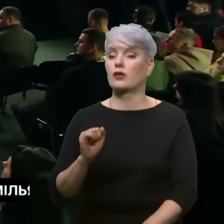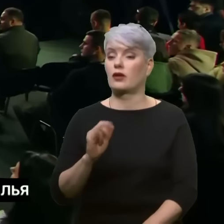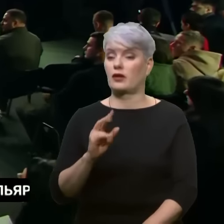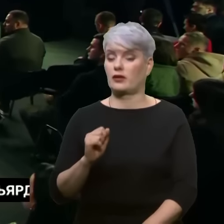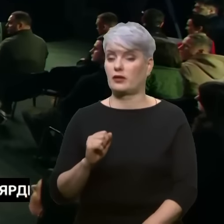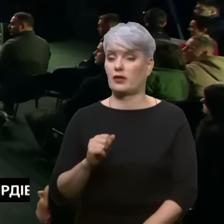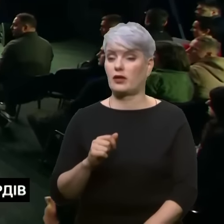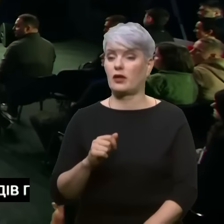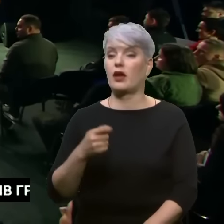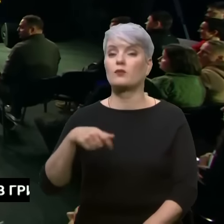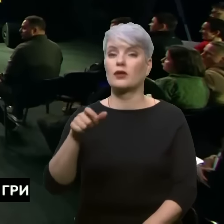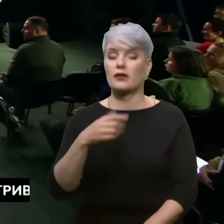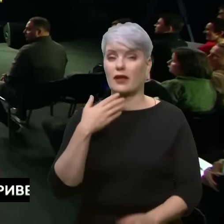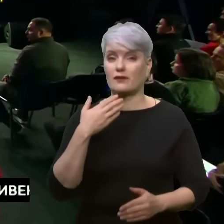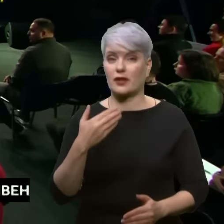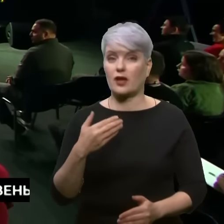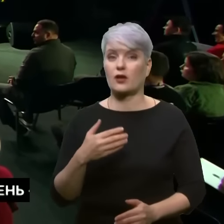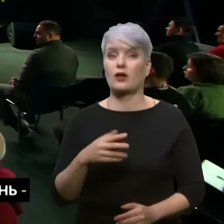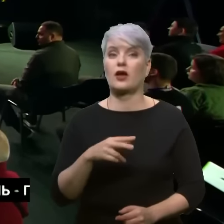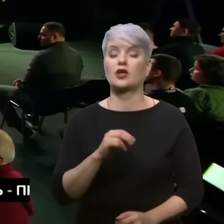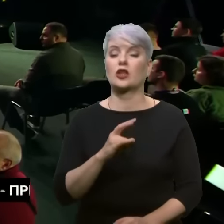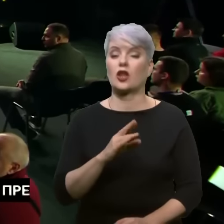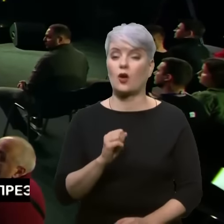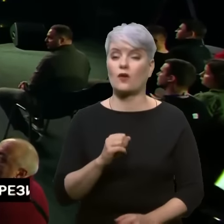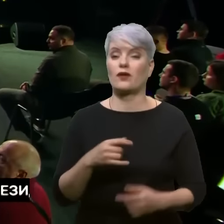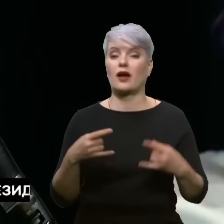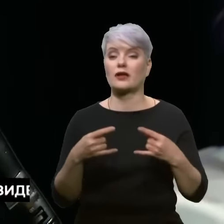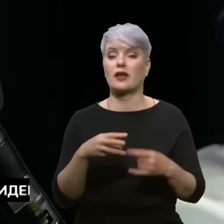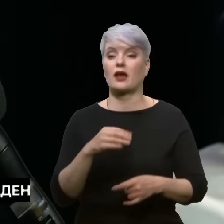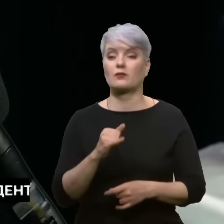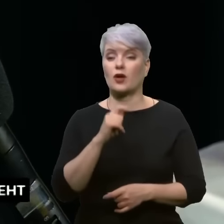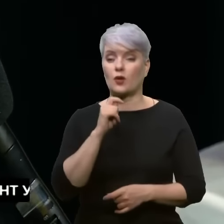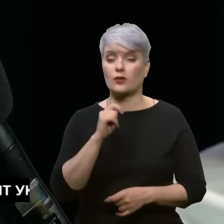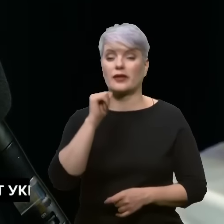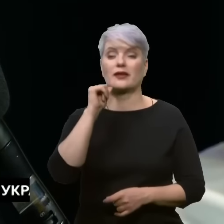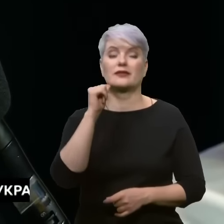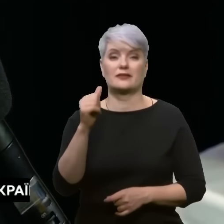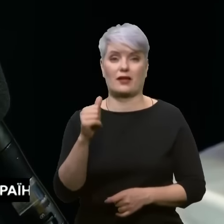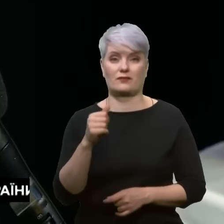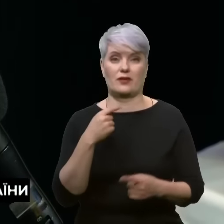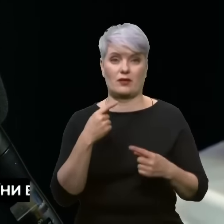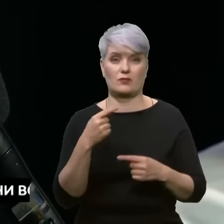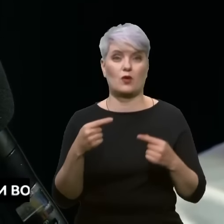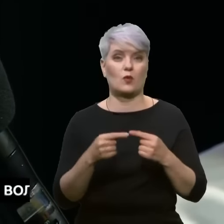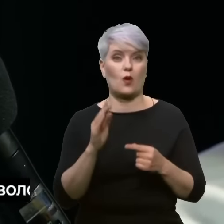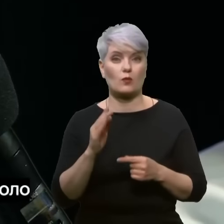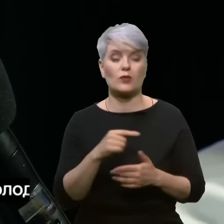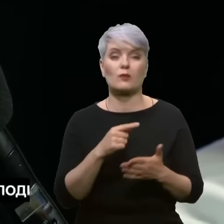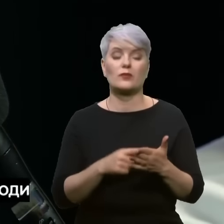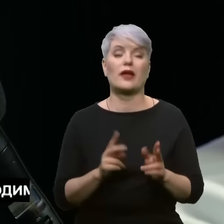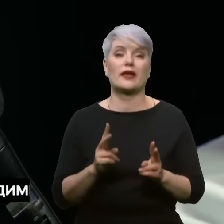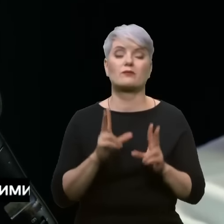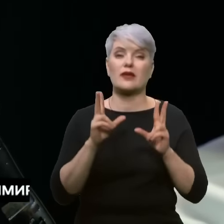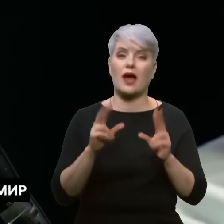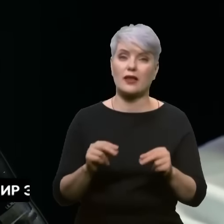Пане президенте, вітаю. Олена Чернікова, телеканал «Ми Україна». Хочу поговорити про наше завтра. Воно ж точно буде. А от питання яким? З гарантіями